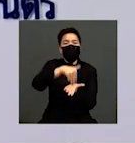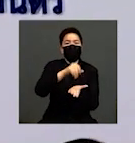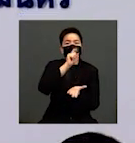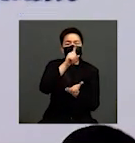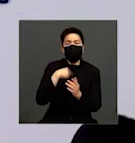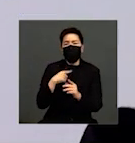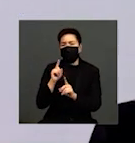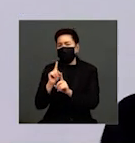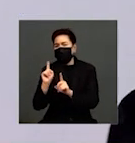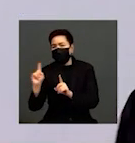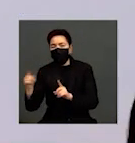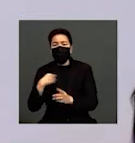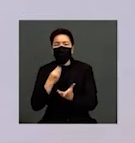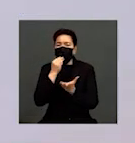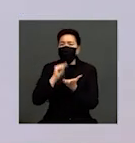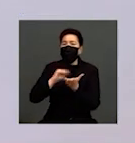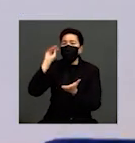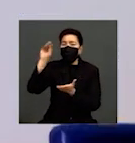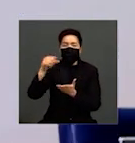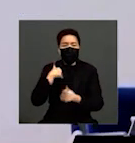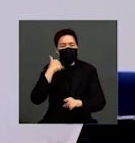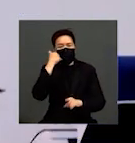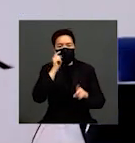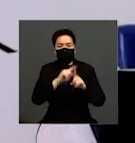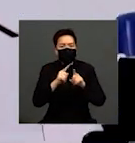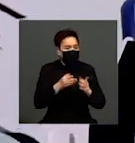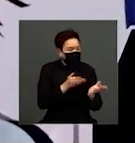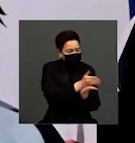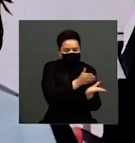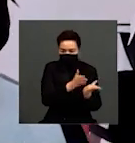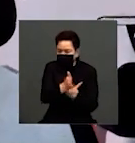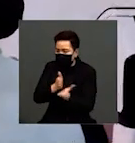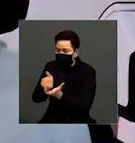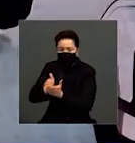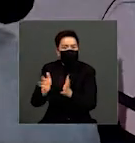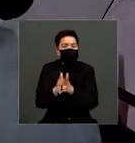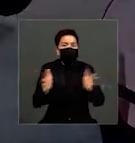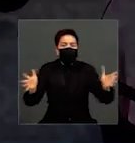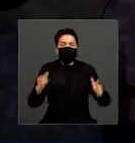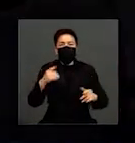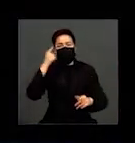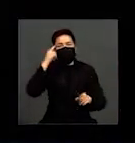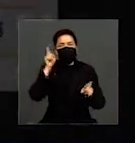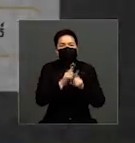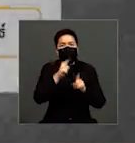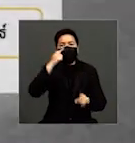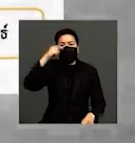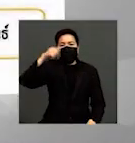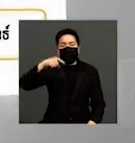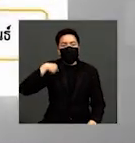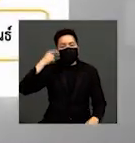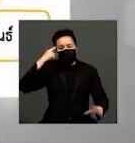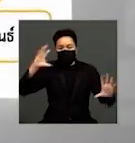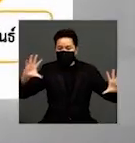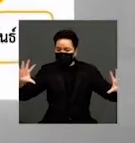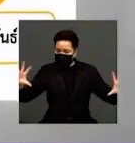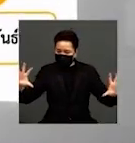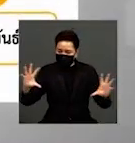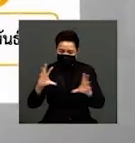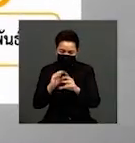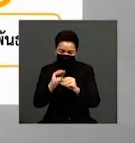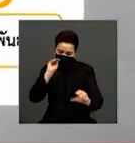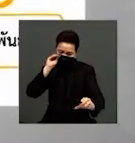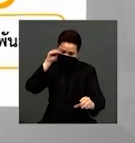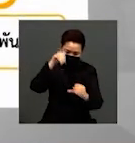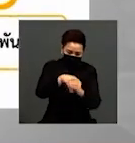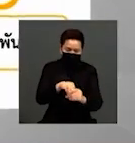น1205นะครับมีเว็บไซต์ปปช.มีไลน์ต่างๆเนี่ยปัญหาคือว่าเครือข่ายหรือประชาชนเนี่ยอาจจะยังไม่สาม